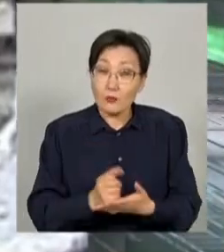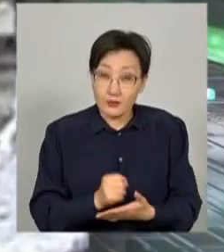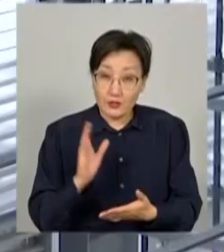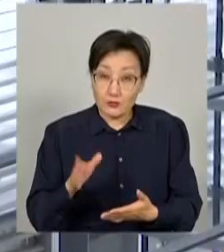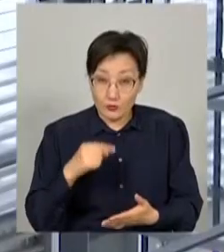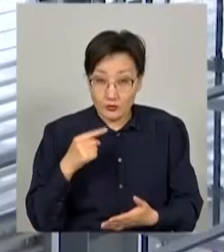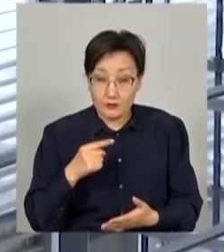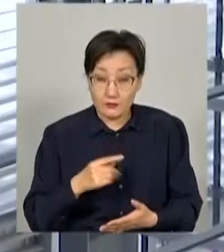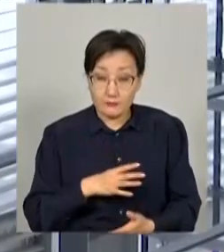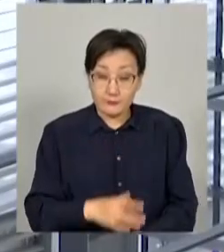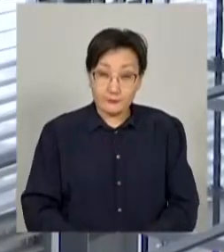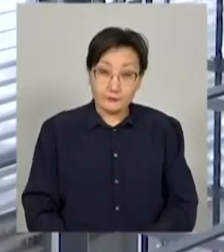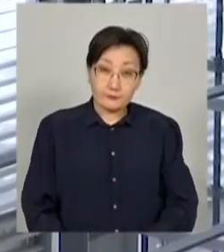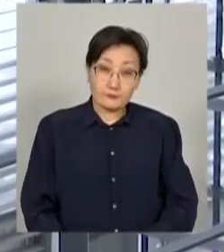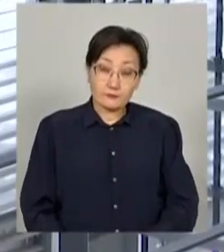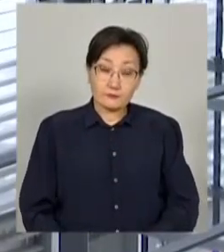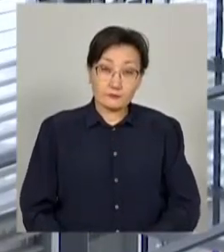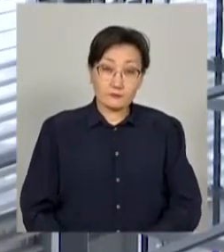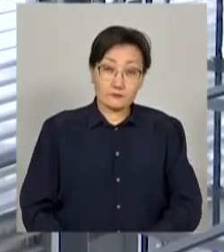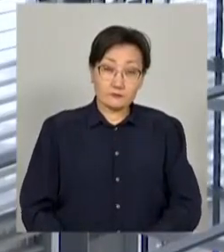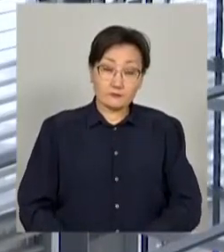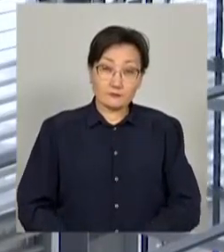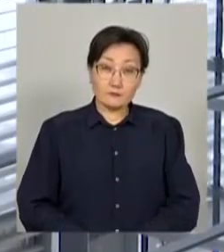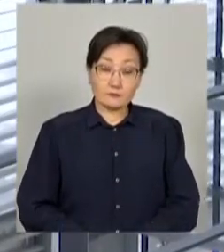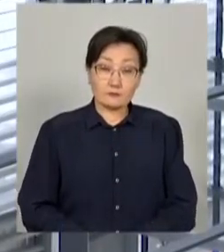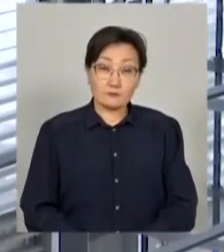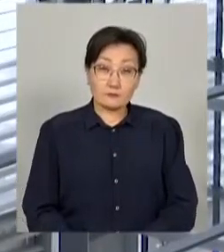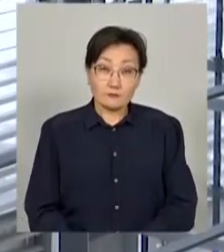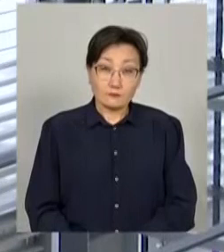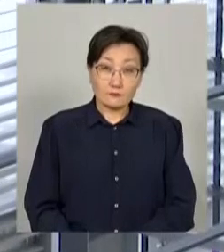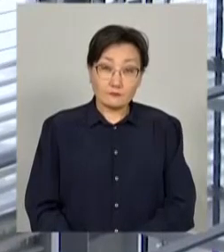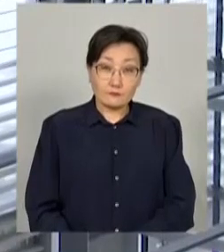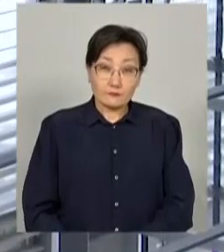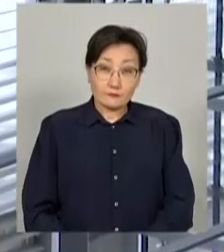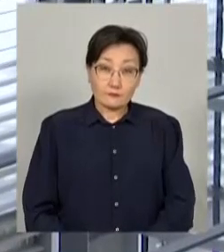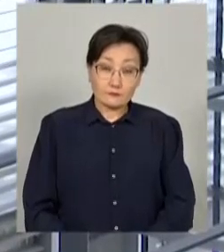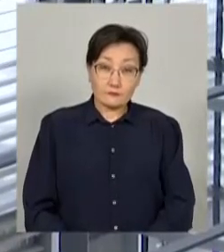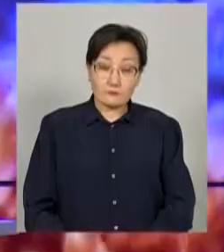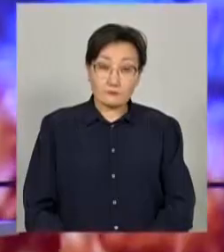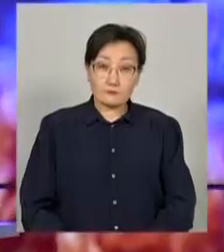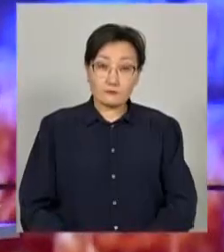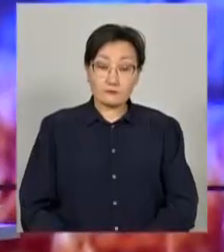айтты. Өмір Серікбекұлы, Данияр Омар, Алматы телеарнасы, Астана.